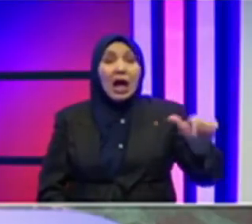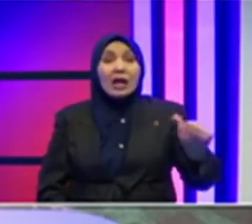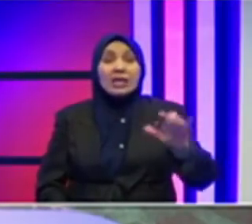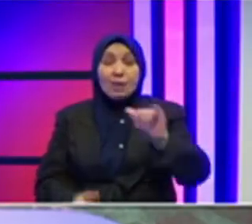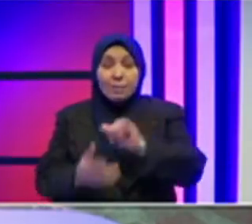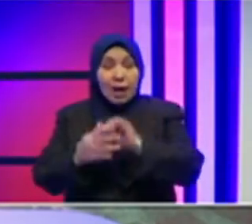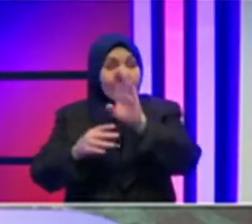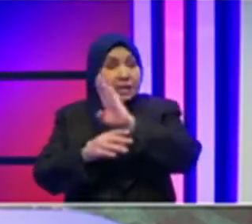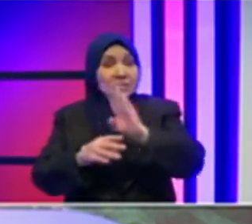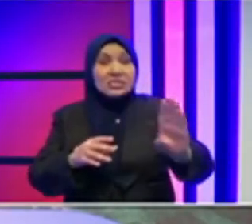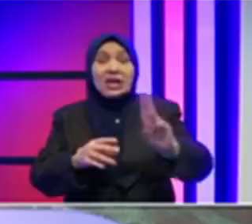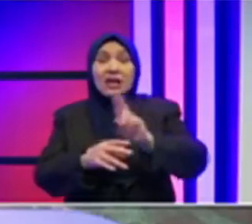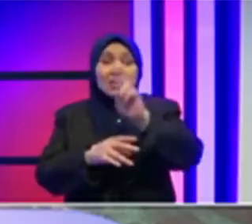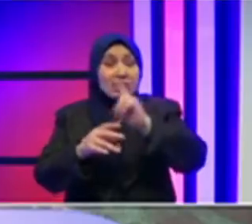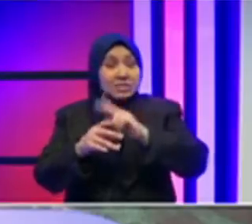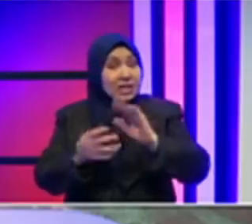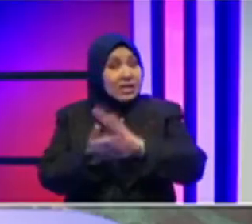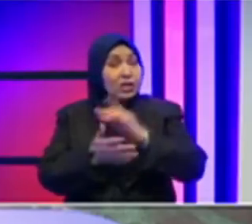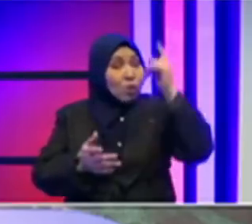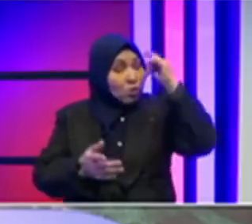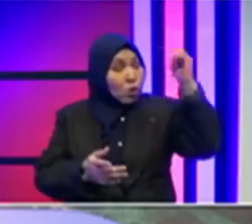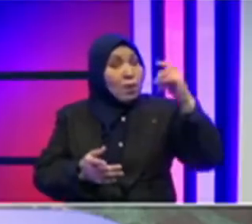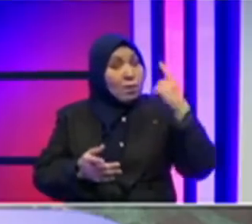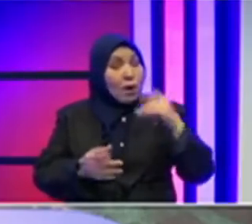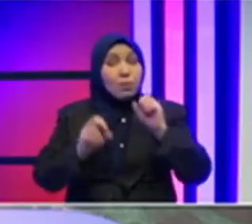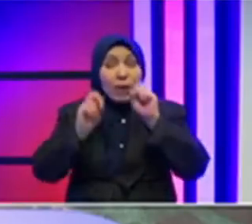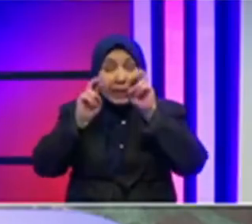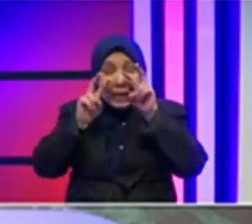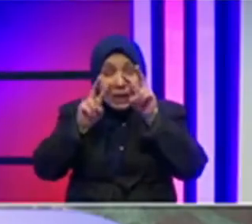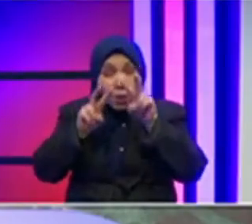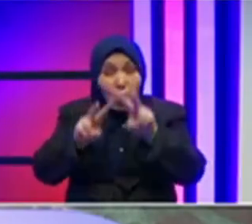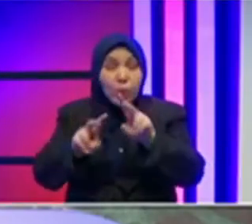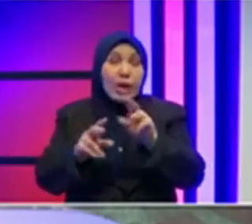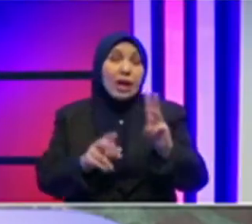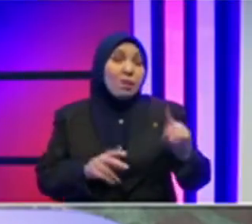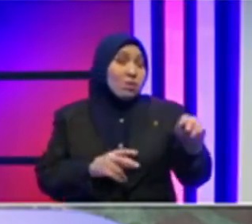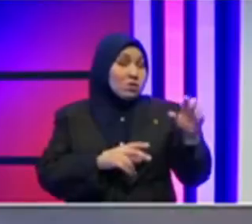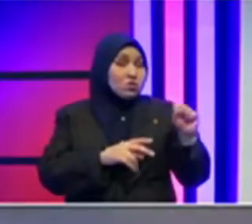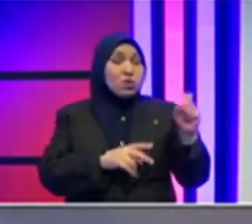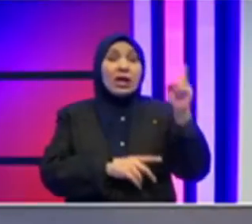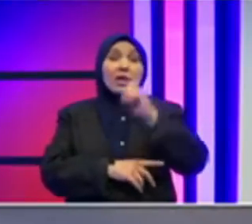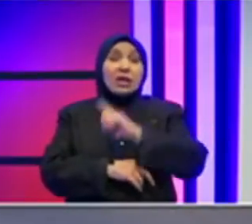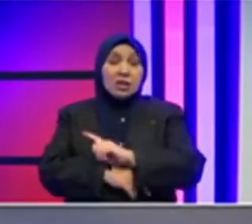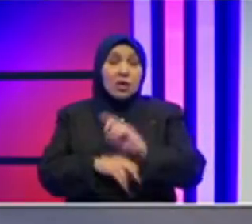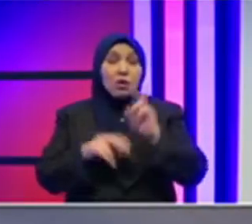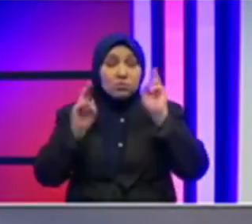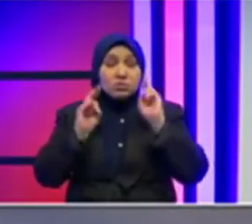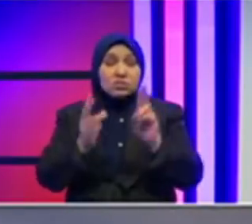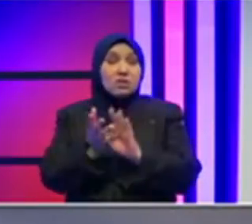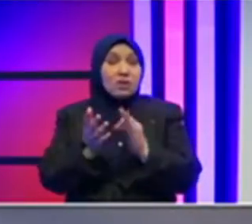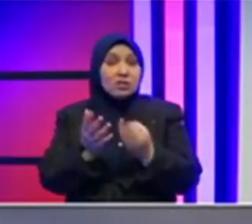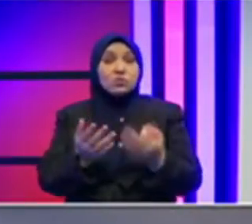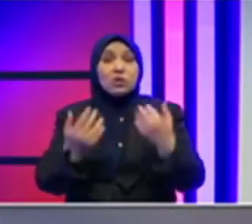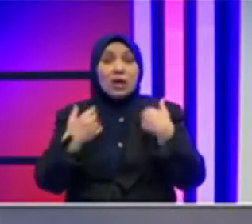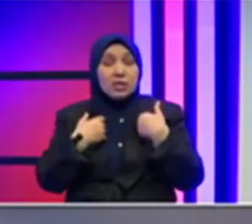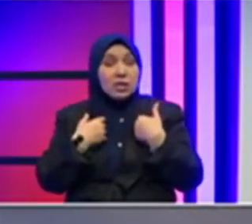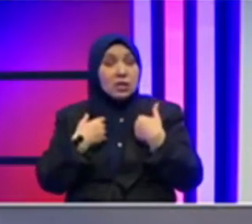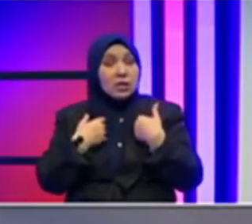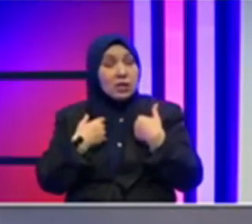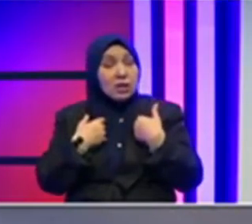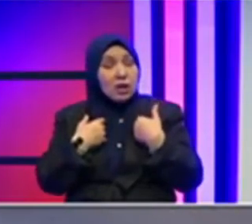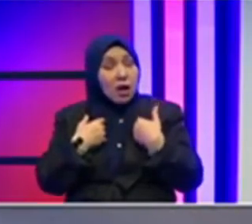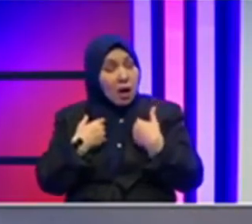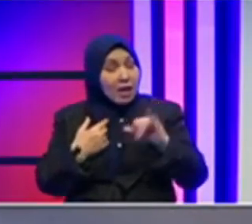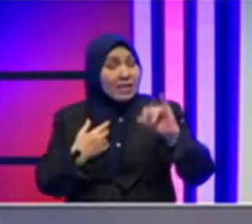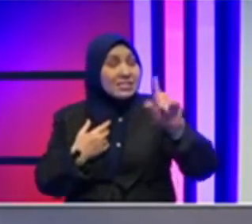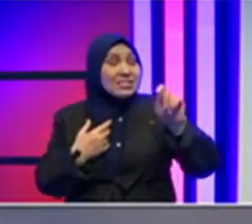mudah-mudahan tuan-tuan dan puan-puan boleh kita sama-sama perhatikan. Dalam halaman hari ini pun Ustaz Fazrul banyak ya, ada ya, huruf-huruf yang isti'la